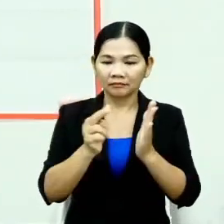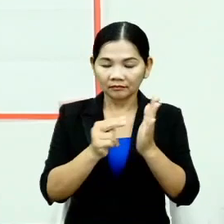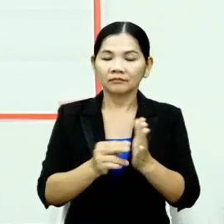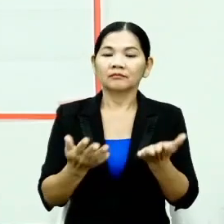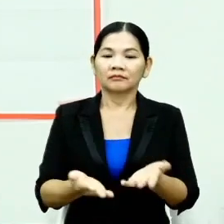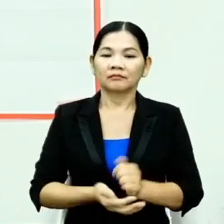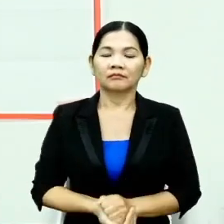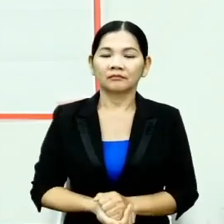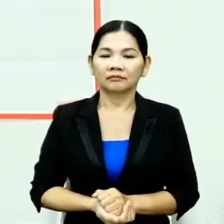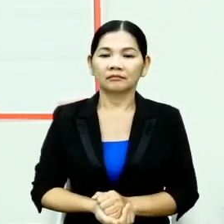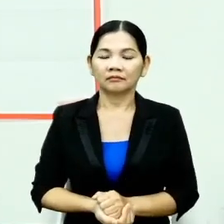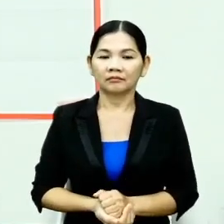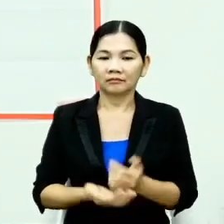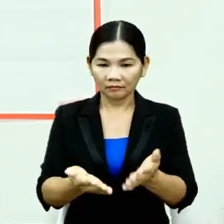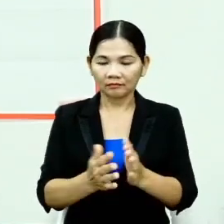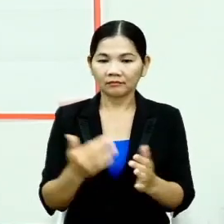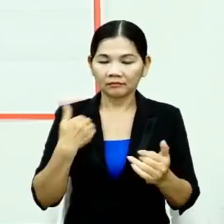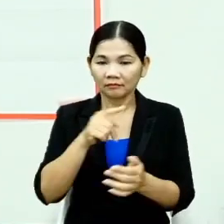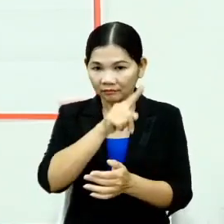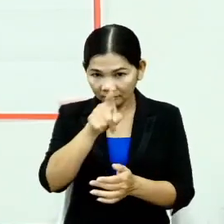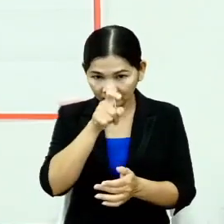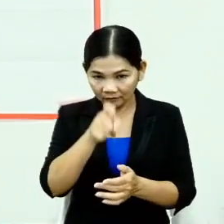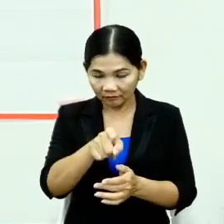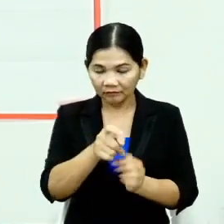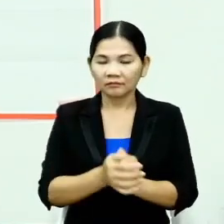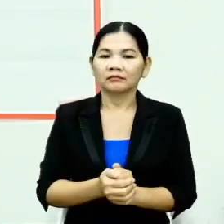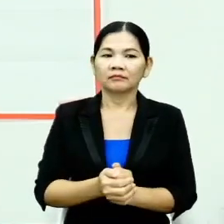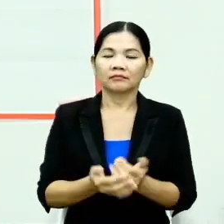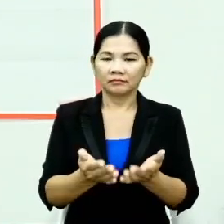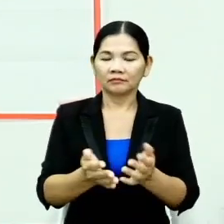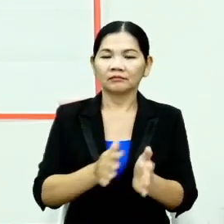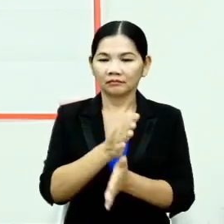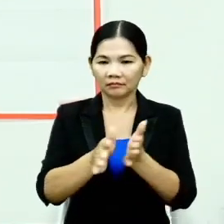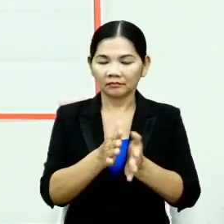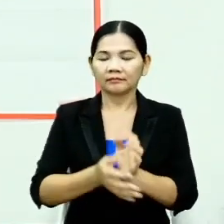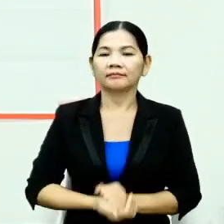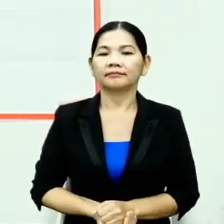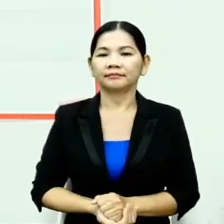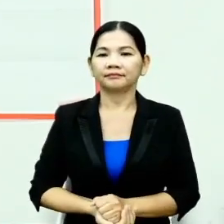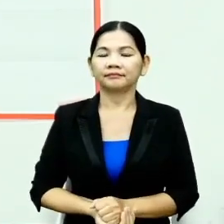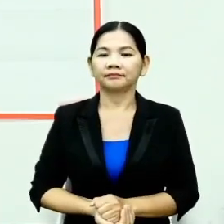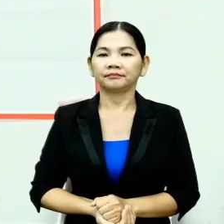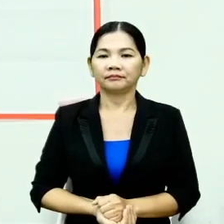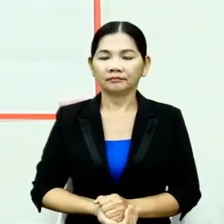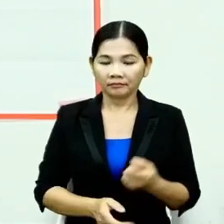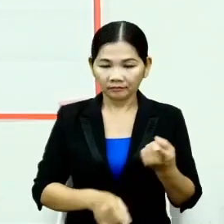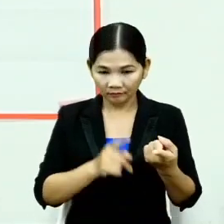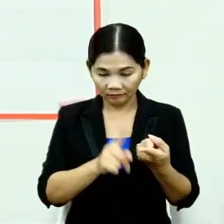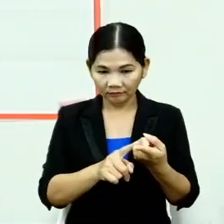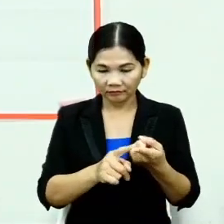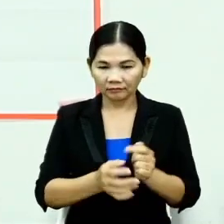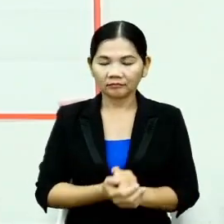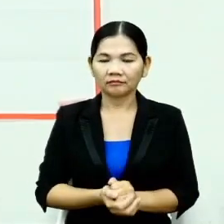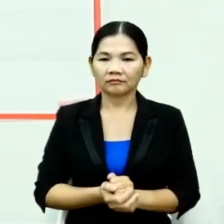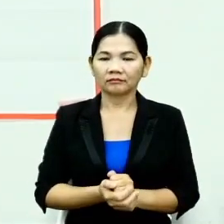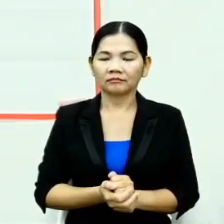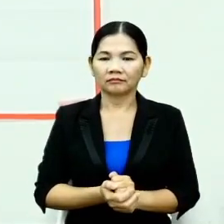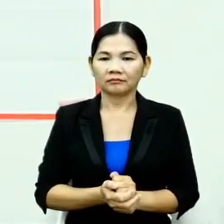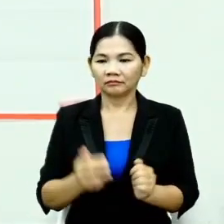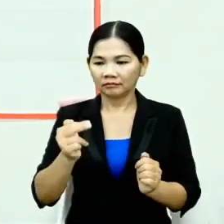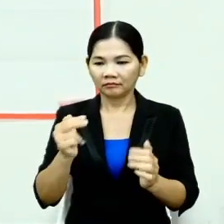លះតោះឥឡូវនេះអ្នកគ្រូនឹងមានសំណួរមួយចំនួនសួរទៅកាន់កូនកូនទាំងអស់គ្នាសំណួរទី1សួរថាតើទី